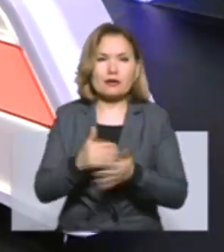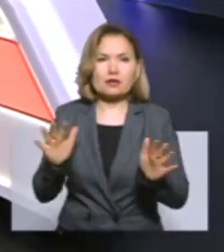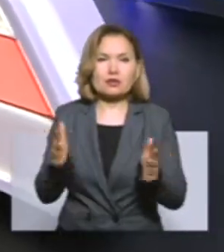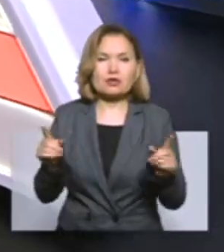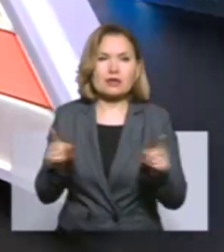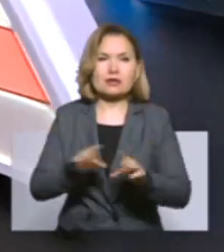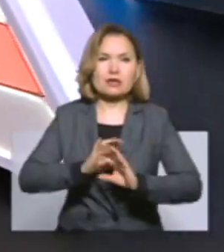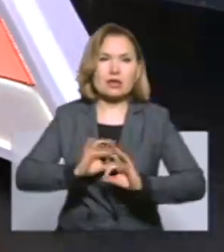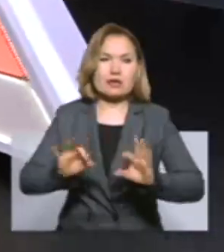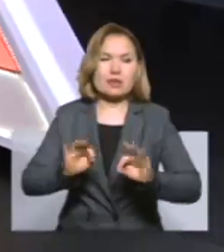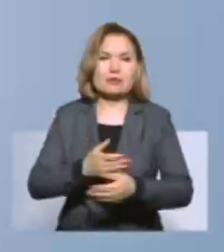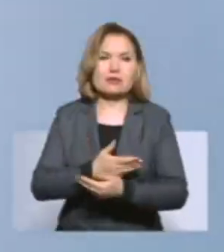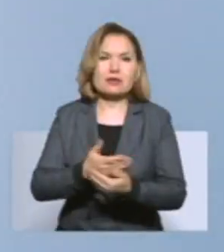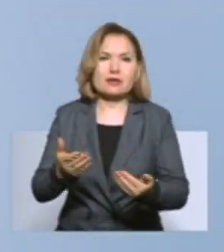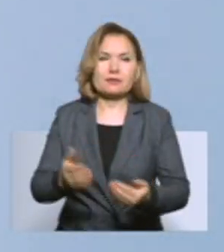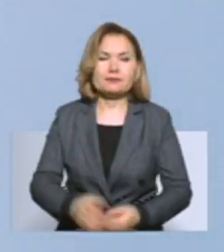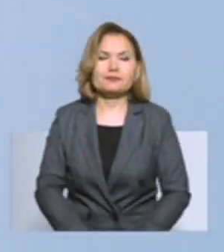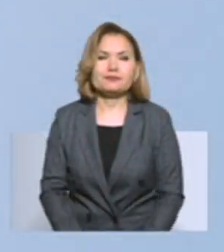аңдатпа.